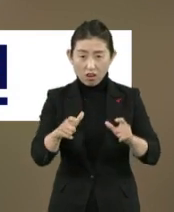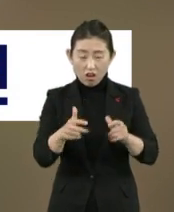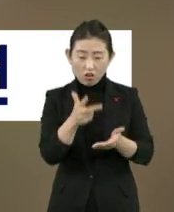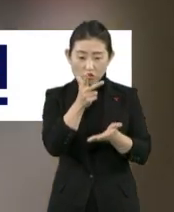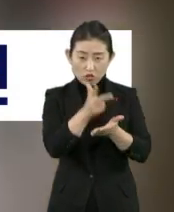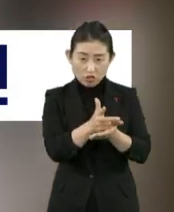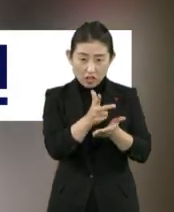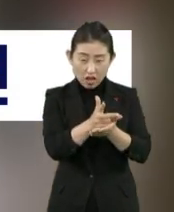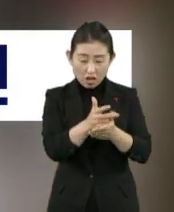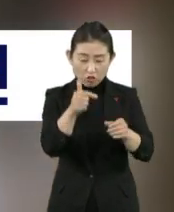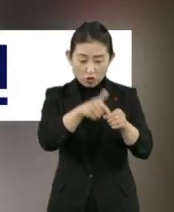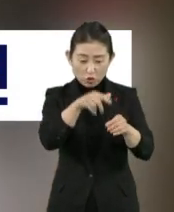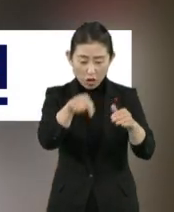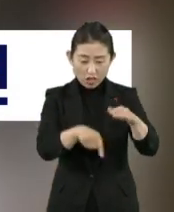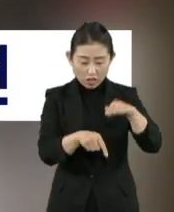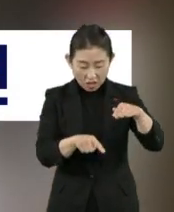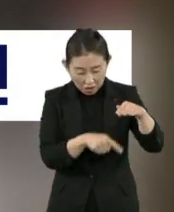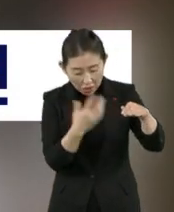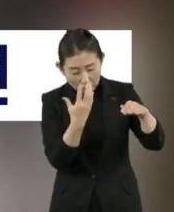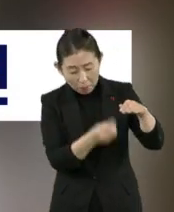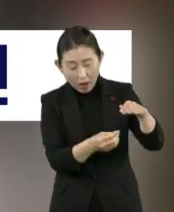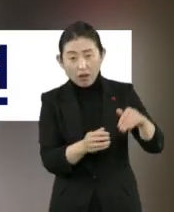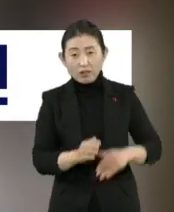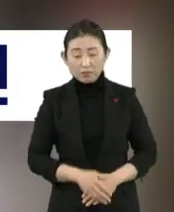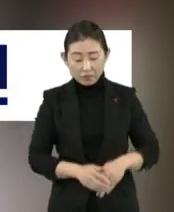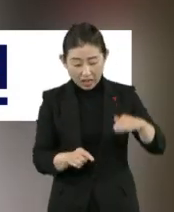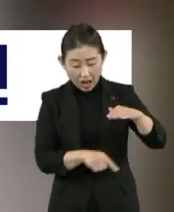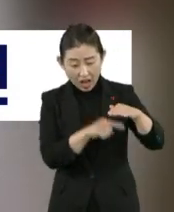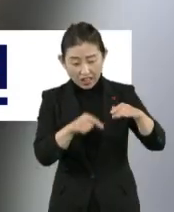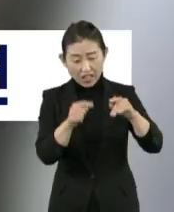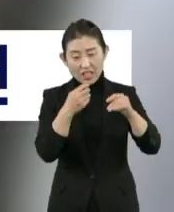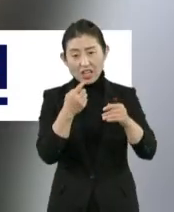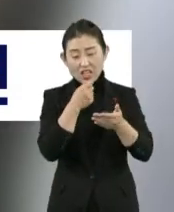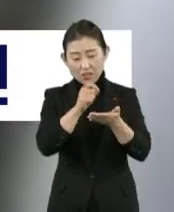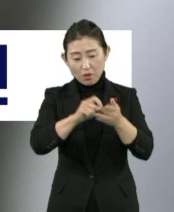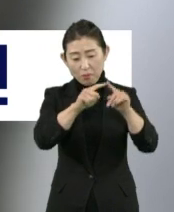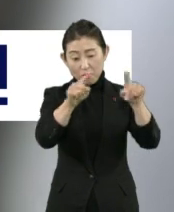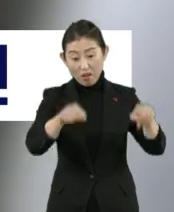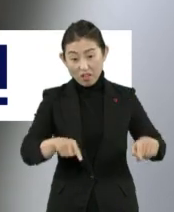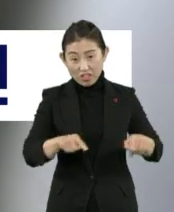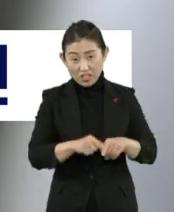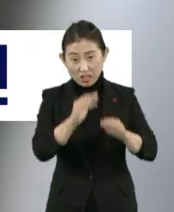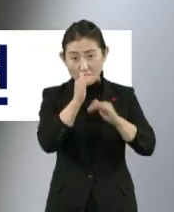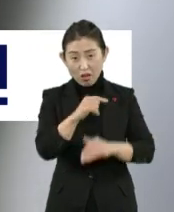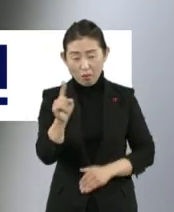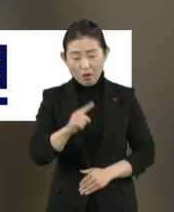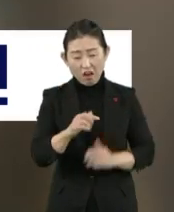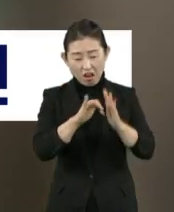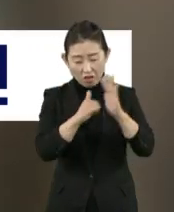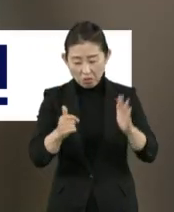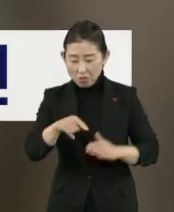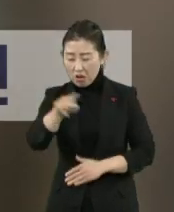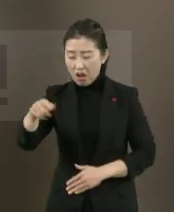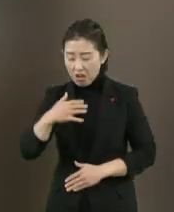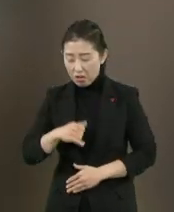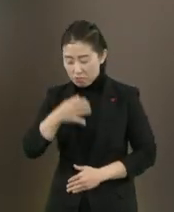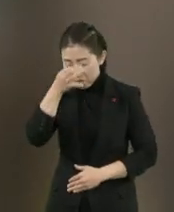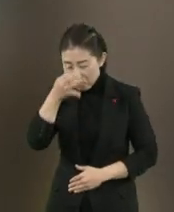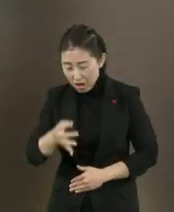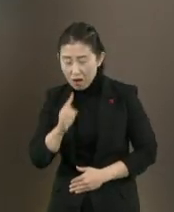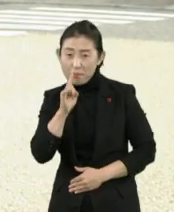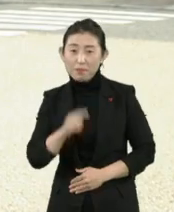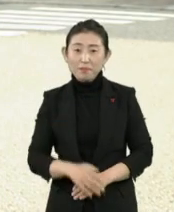채 발견됐습니다. 발견 당시 차량 안에서는 가족과 지인들에게 미안하다는 내용이 담긴 메모가 발견됐습니다.